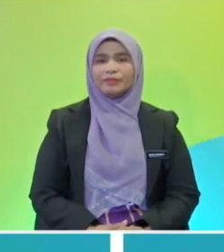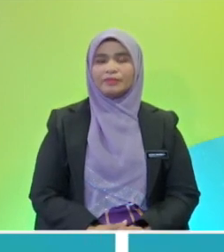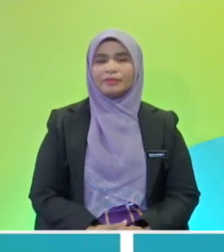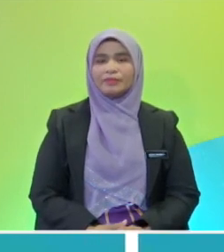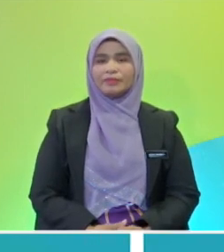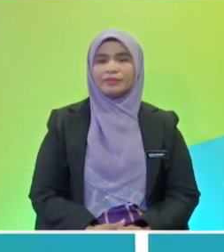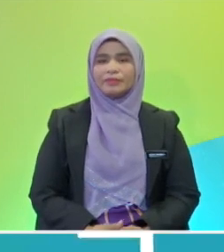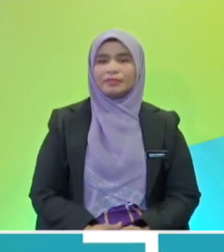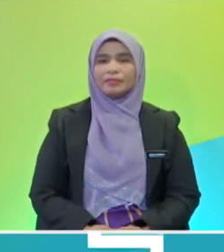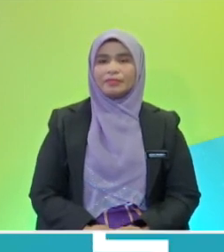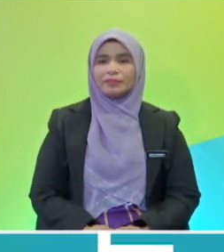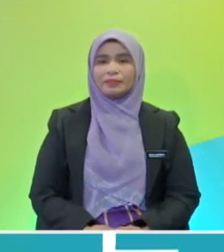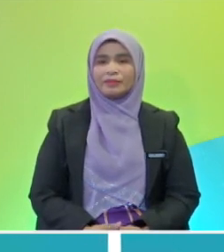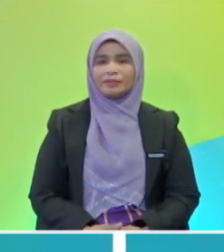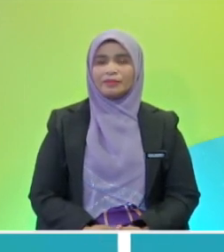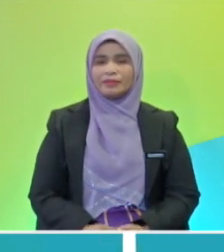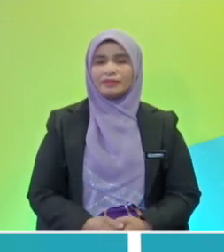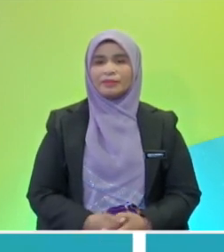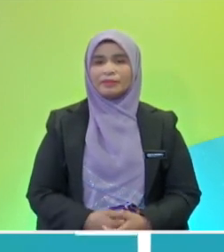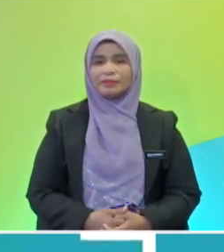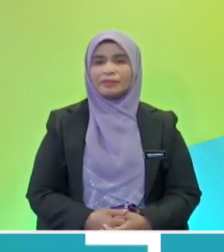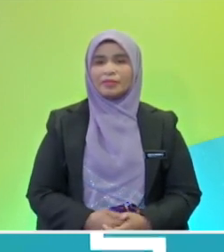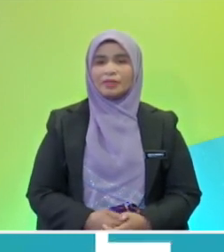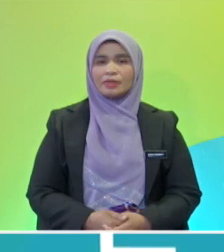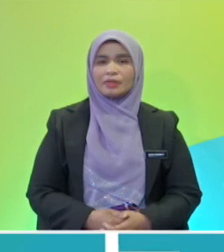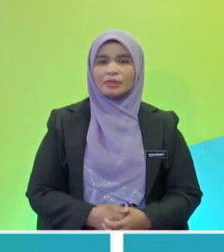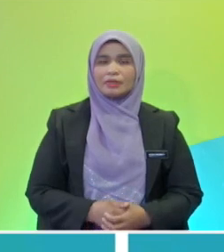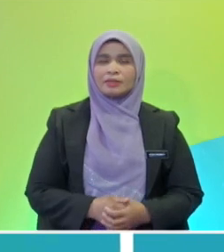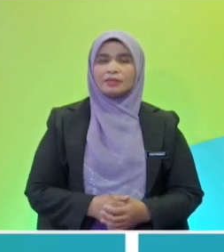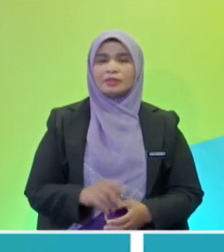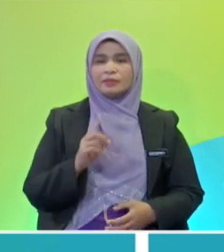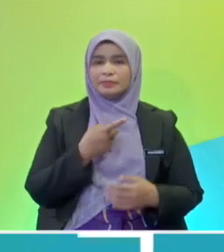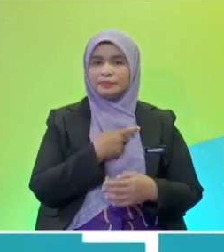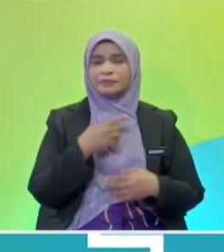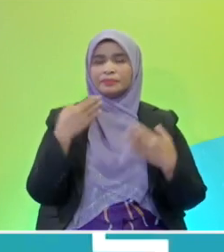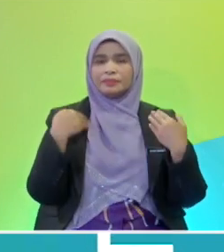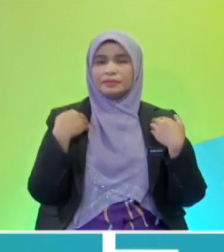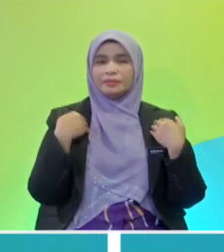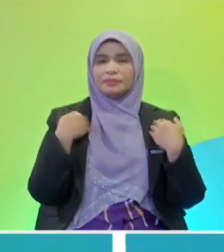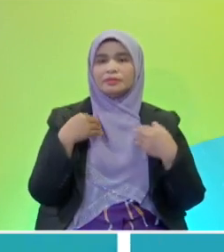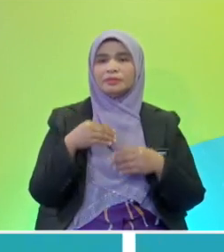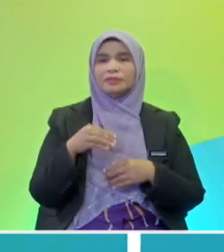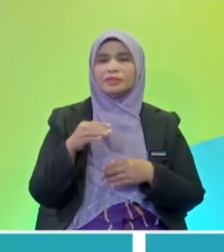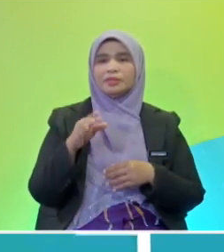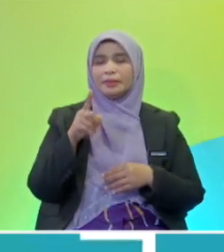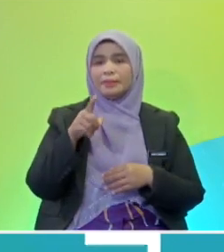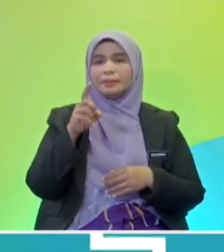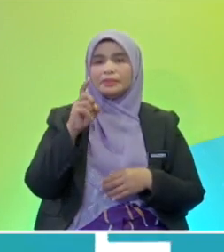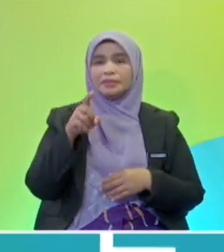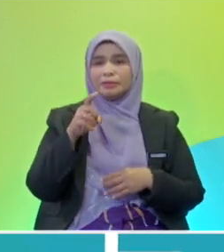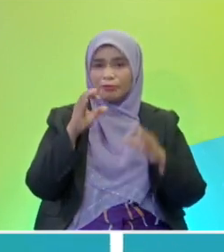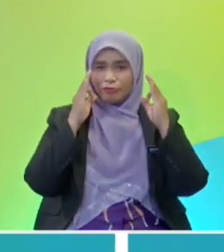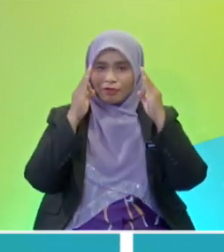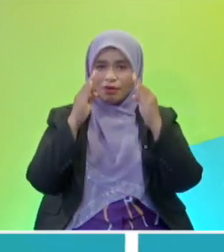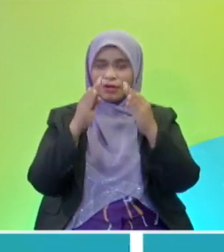dah depan ada jarak dia masuk ke belakang semula jadi dia ada gisan cuma kena memang fokus